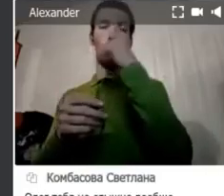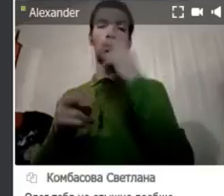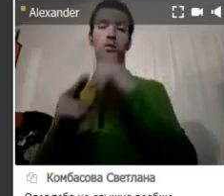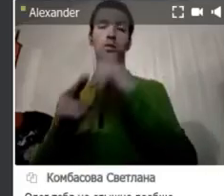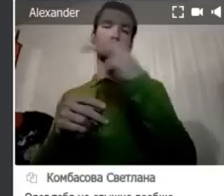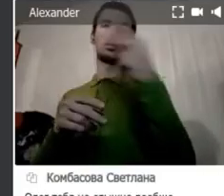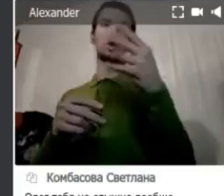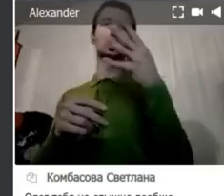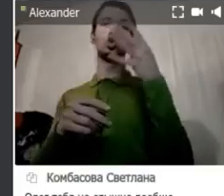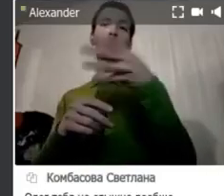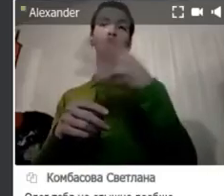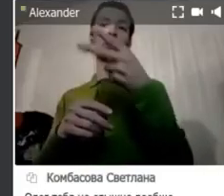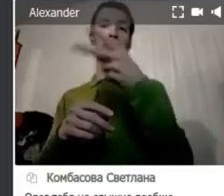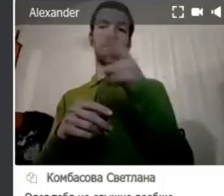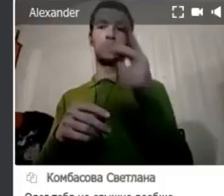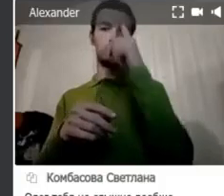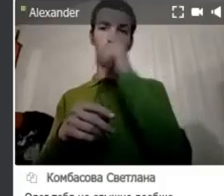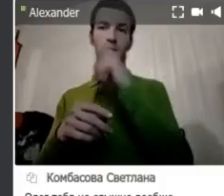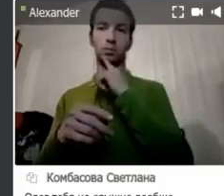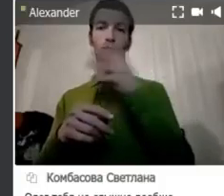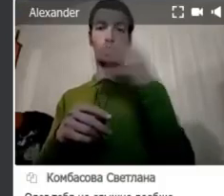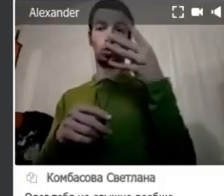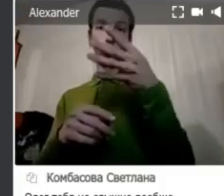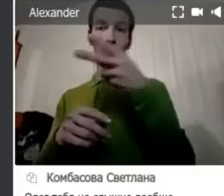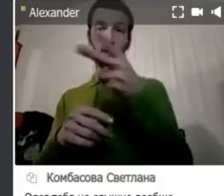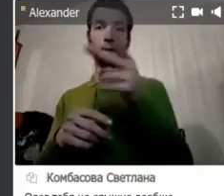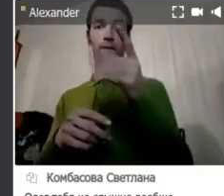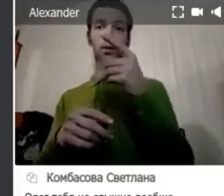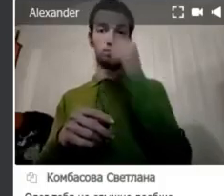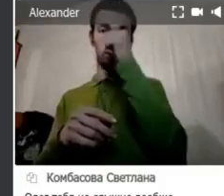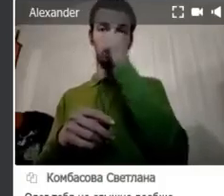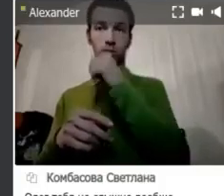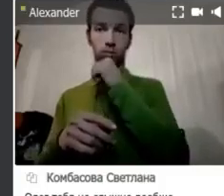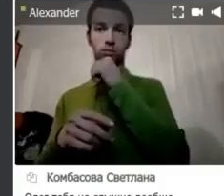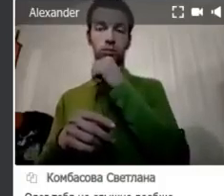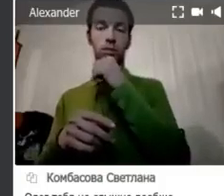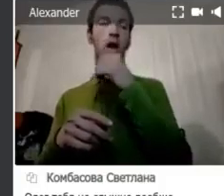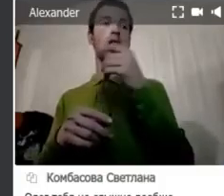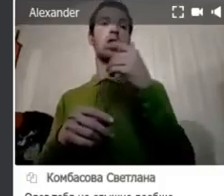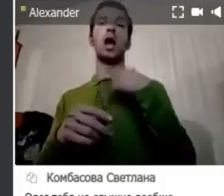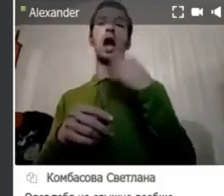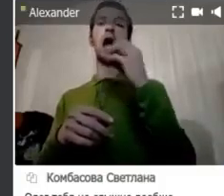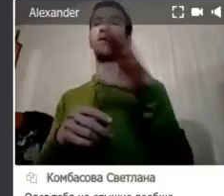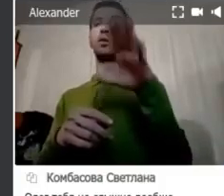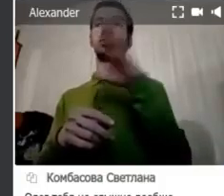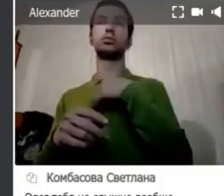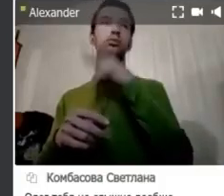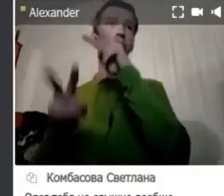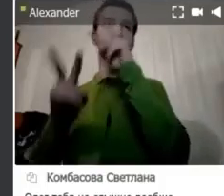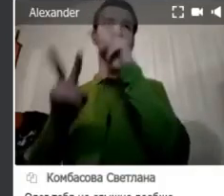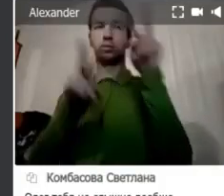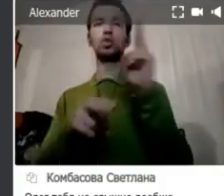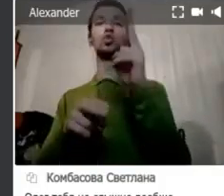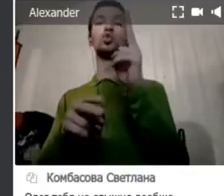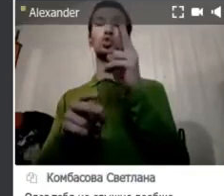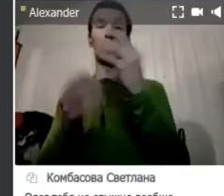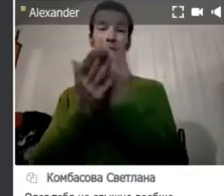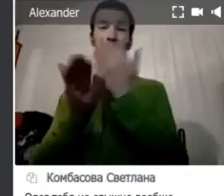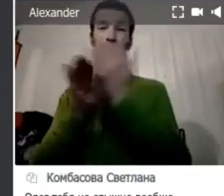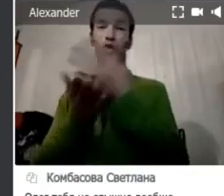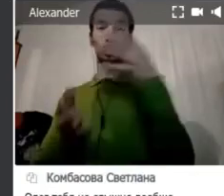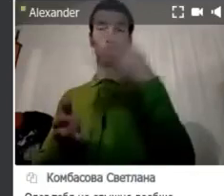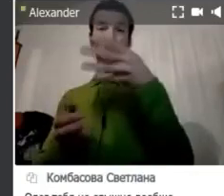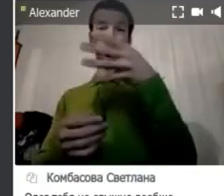люди живут на 1200 евро, то есть живут относительно нормально. 2000 евро – это уже можно хорошо жить.